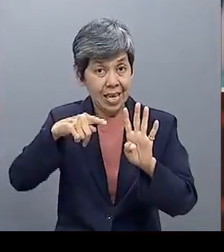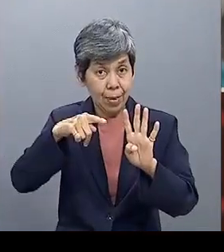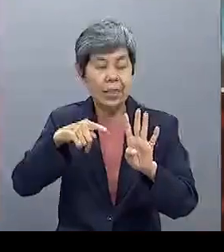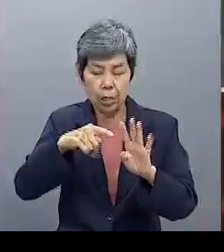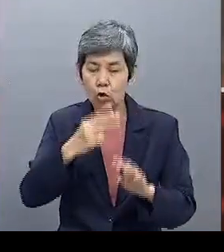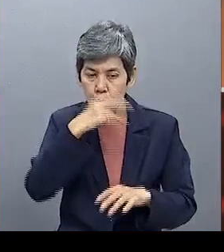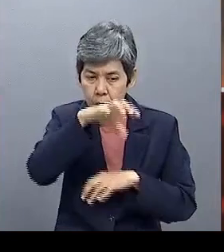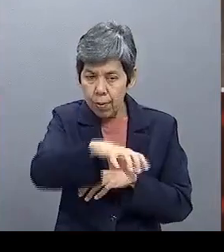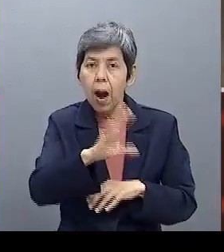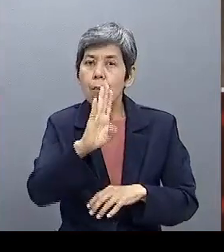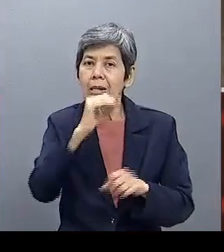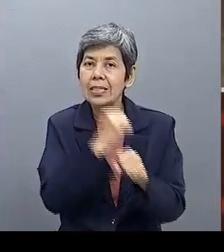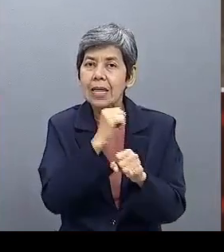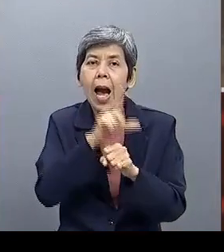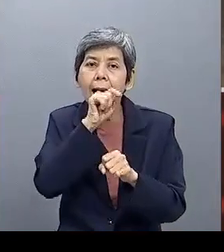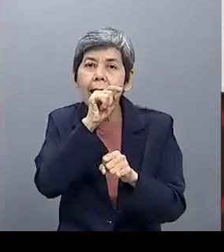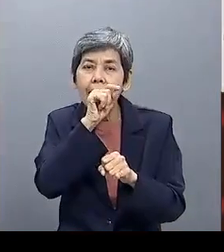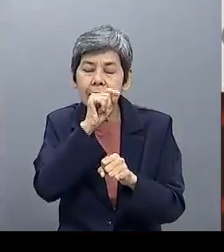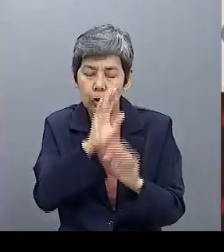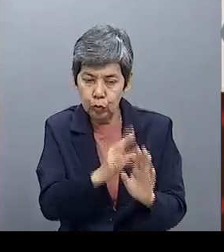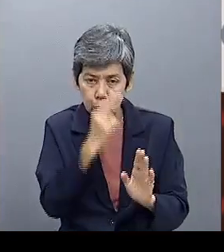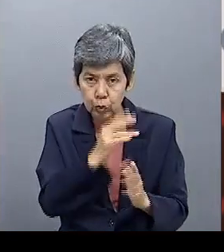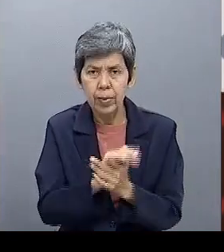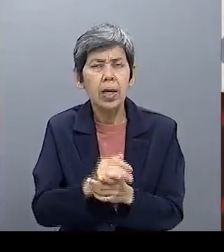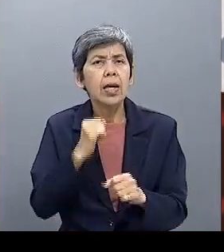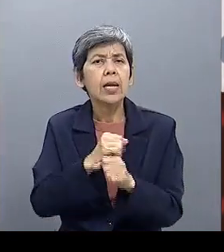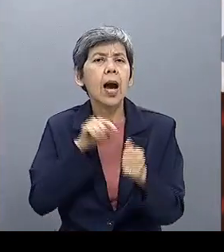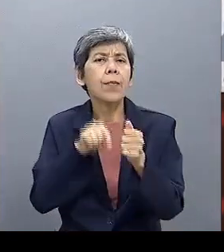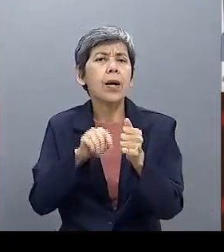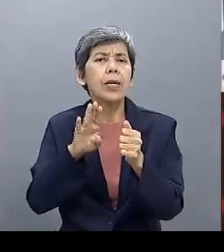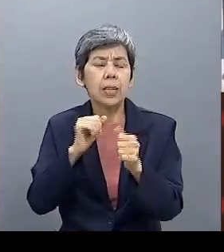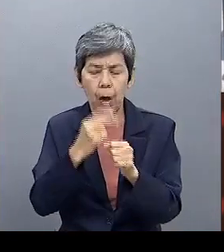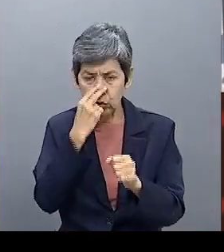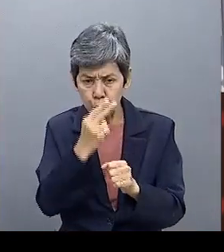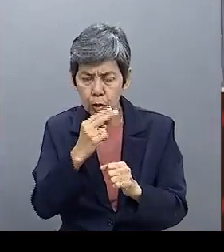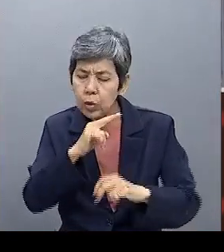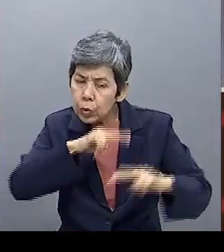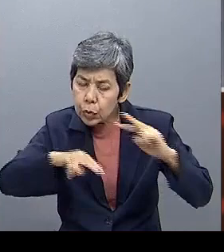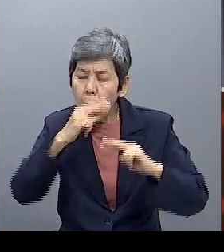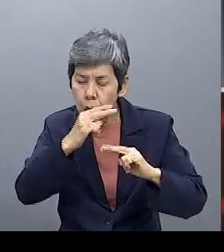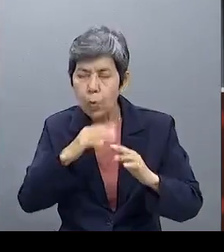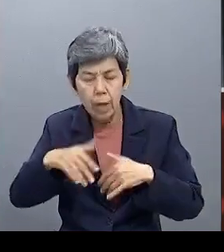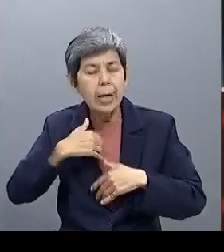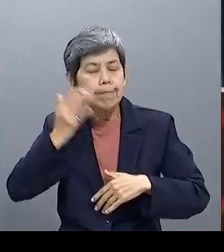การผลิตไก่สดแช่แข็งในอำเภอบึงสามพันเพื่อที่จะสร้างความมั่นใจให้กับประชาชนครับอ่ะ